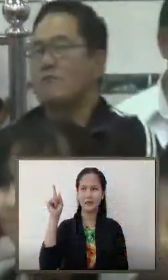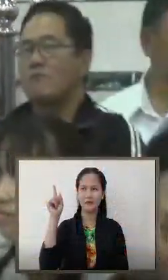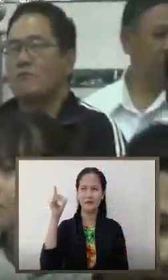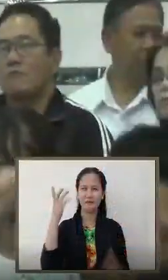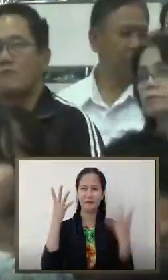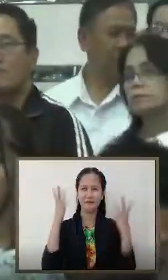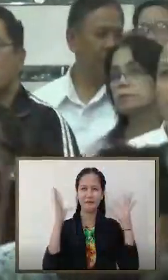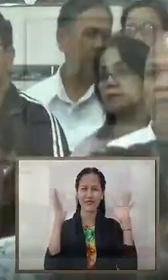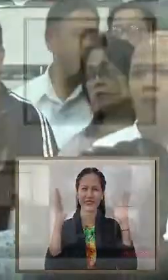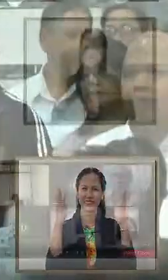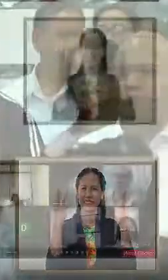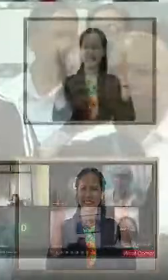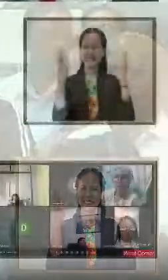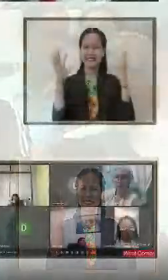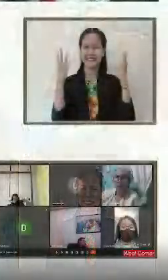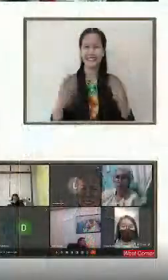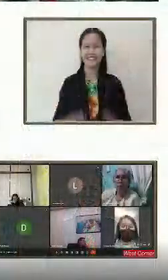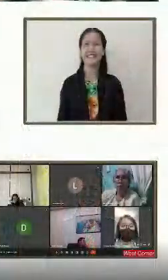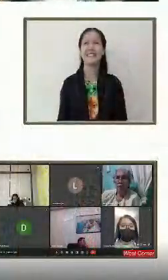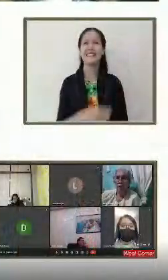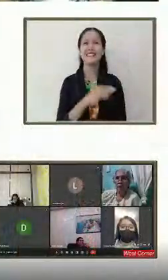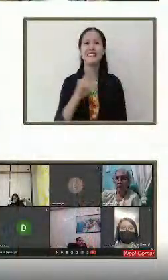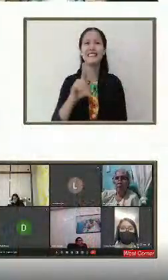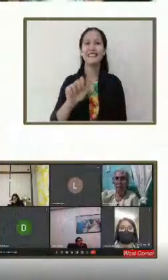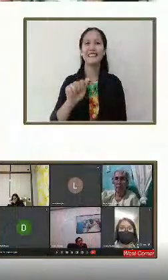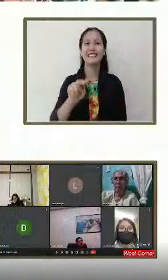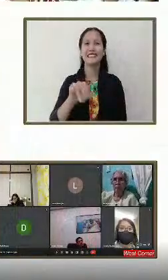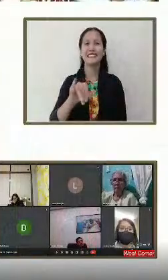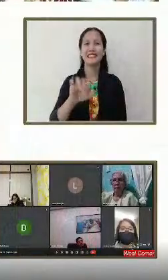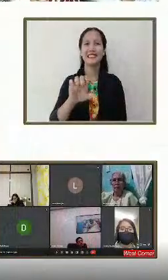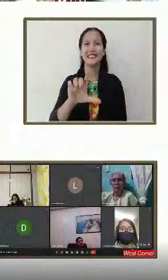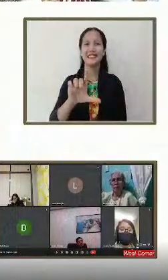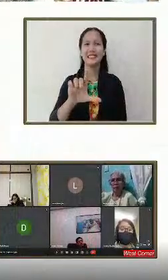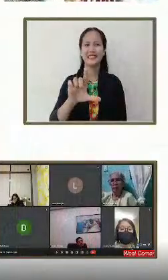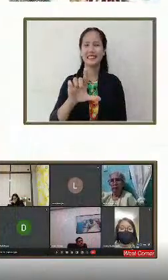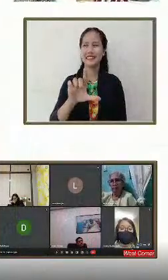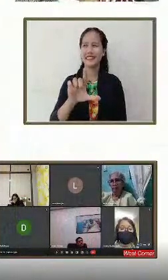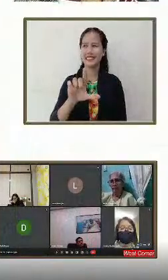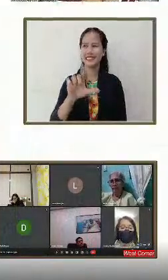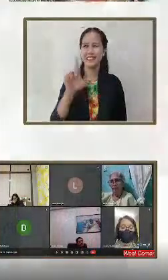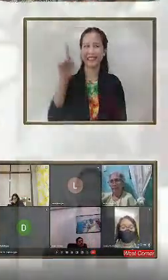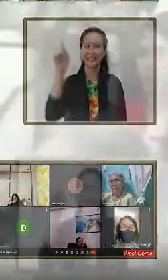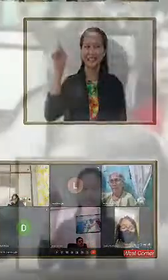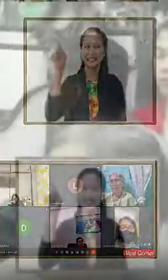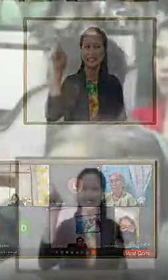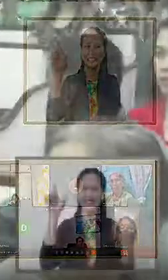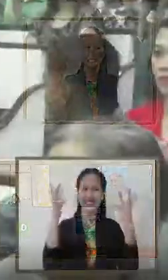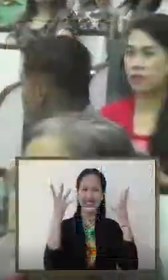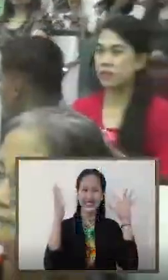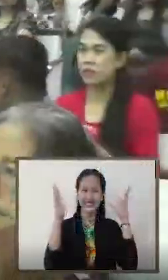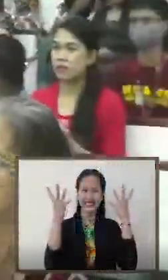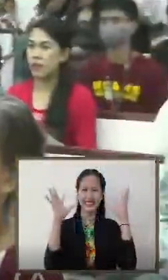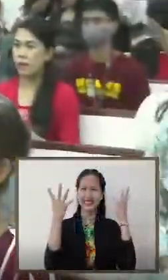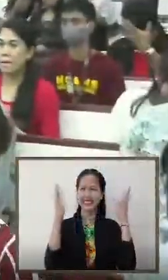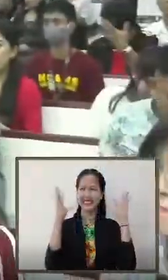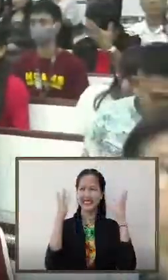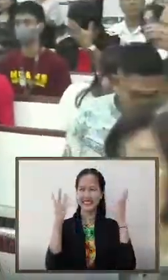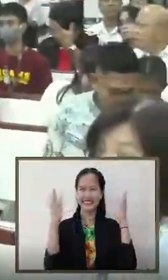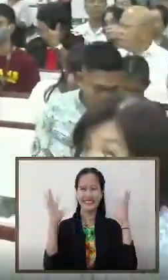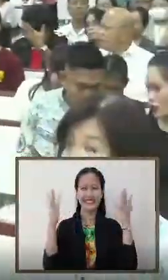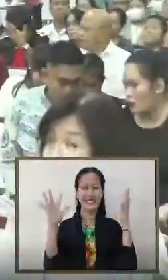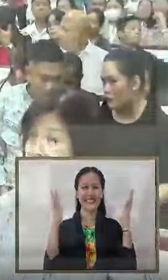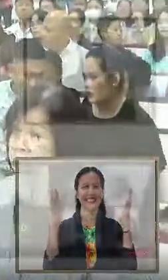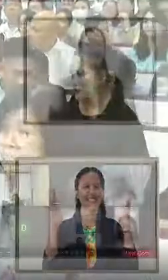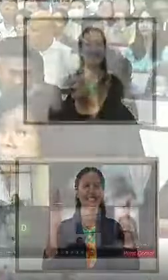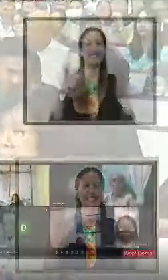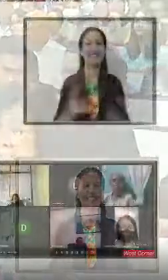Renaline Dingkong si Daniel Onrubia. Daniel, ayun, andun sa likod. Palakpakan po natin. Amen. And bisita po